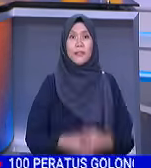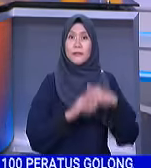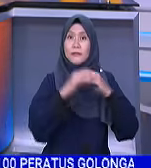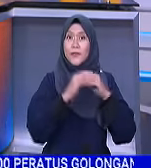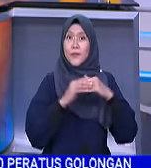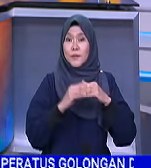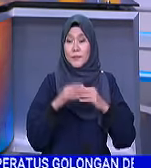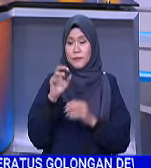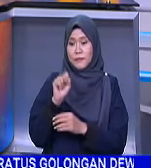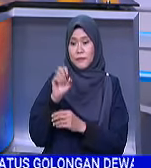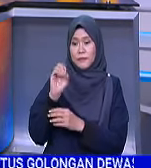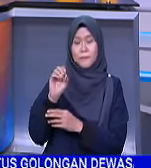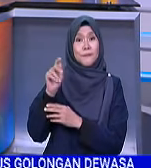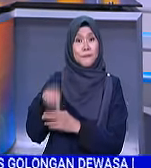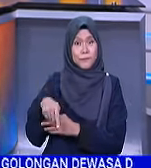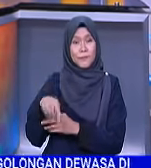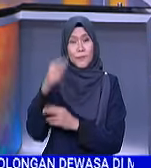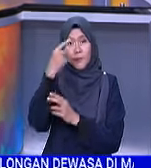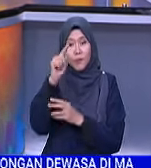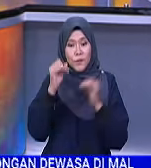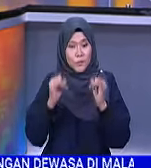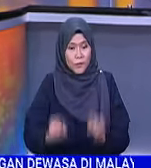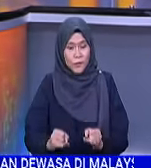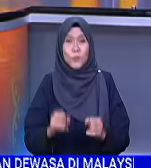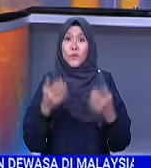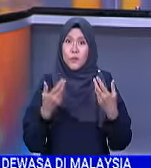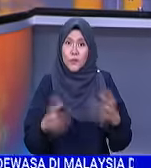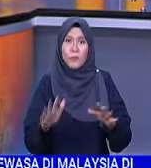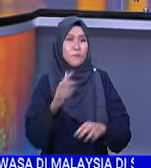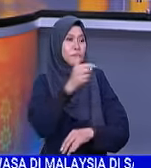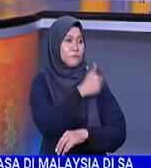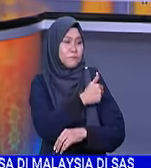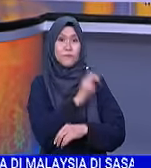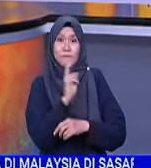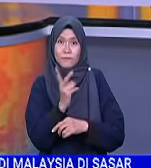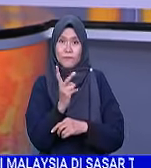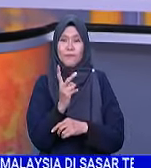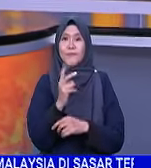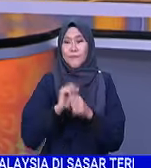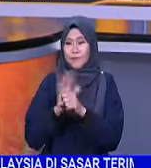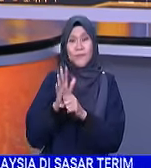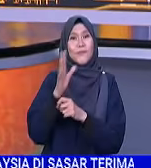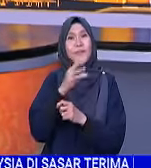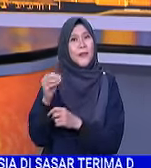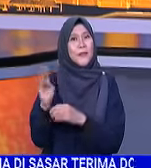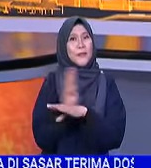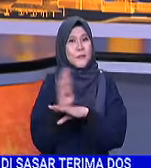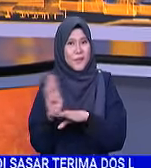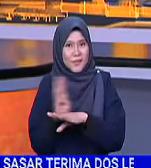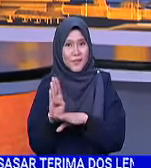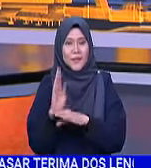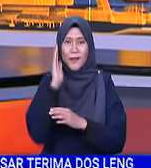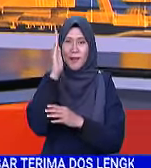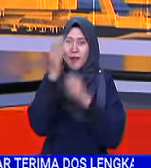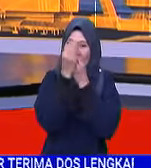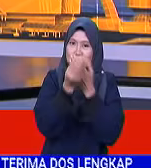Kelonggaran prosedur operasi standard SOP bagi individu yang lengkap dua dos vaksin COVID-19 dan sektor perniagaan